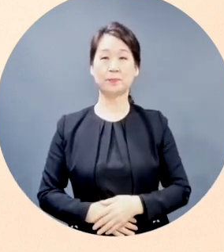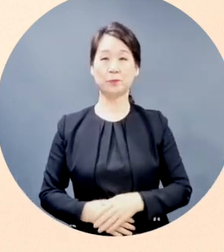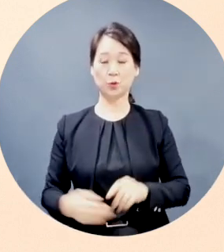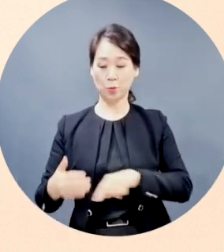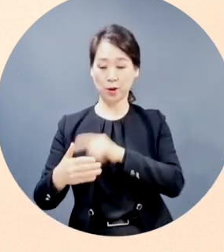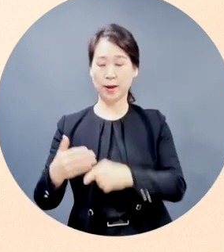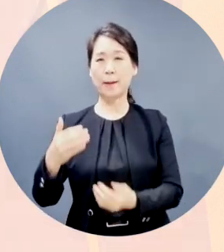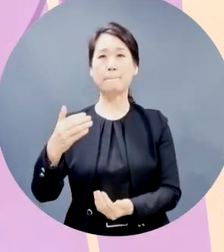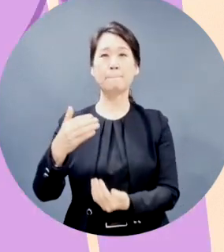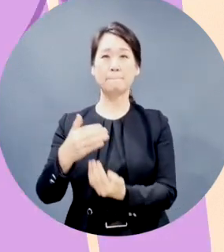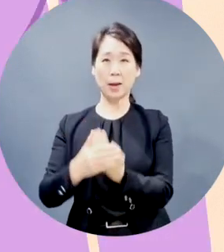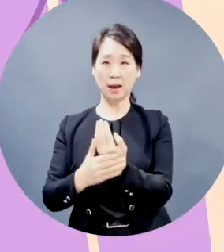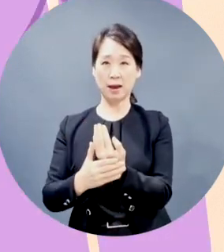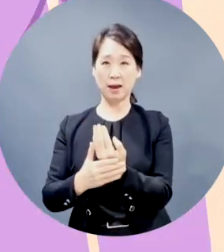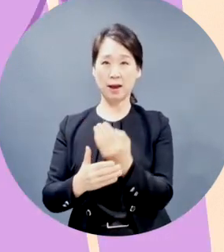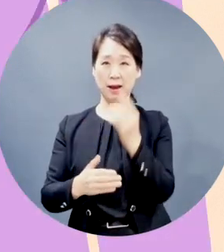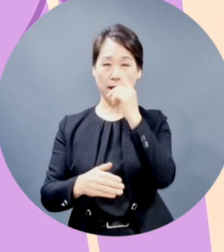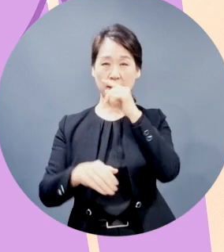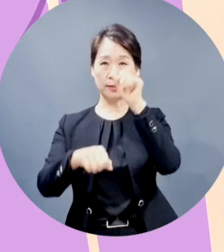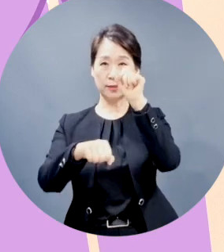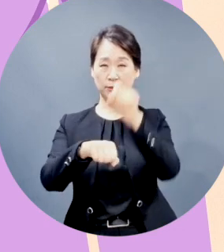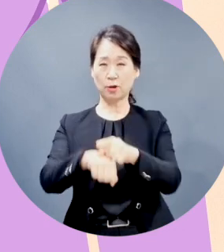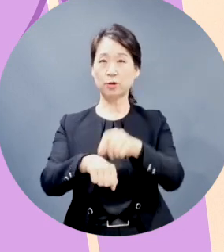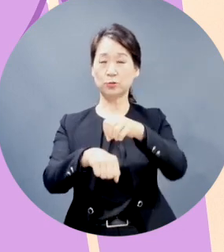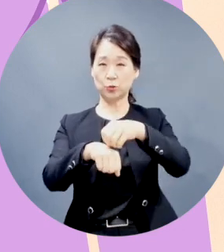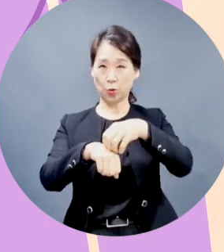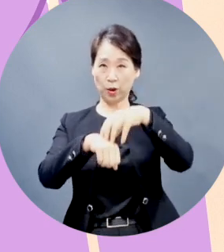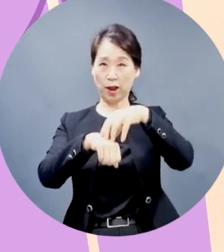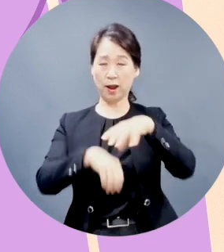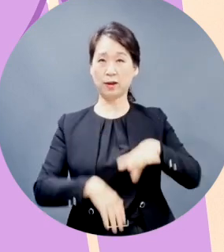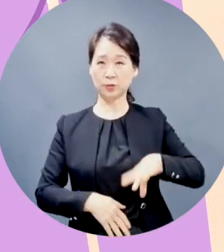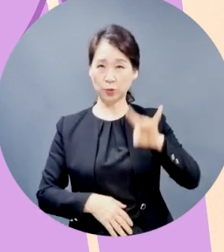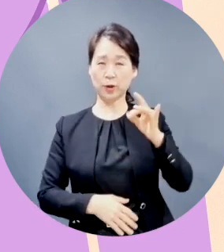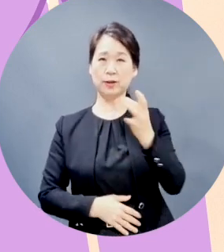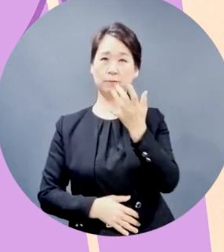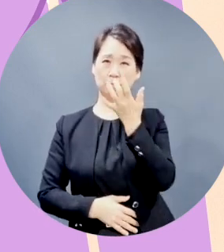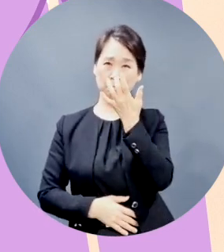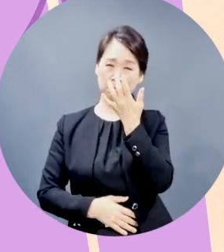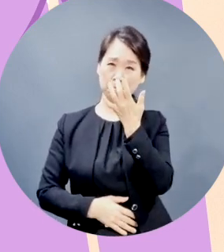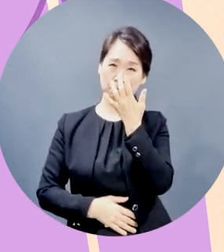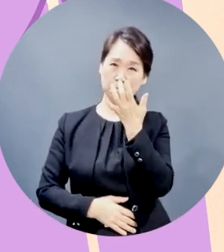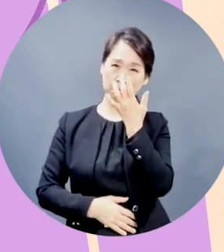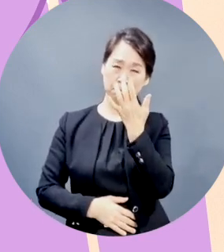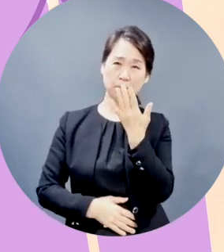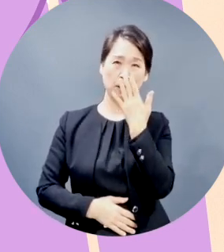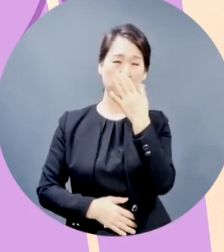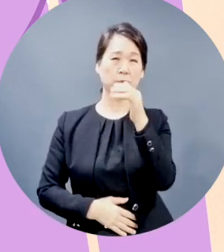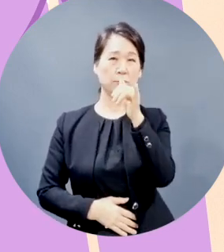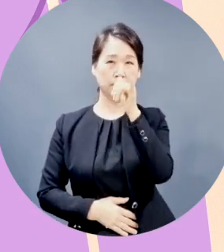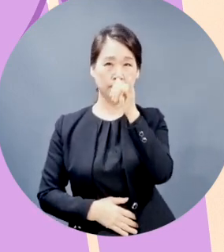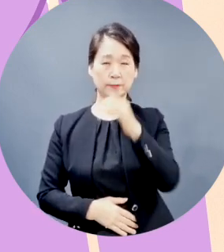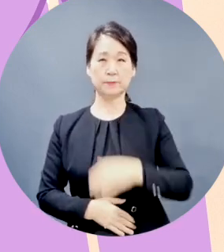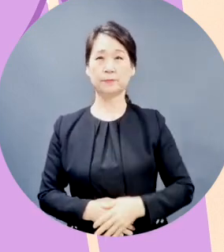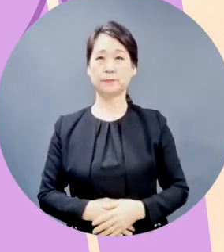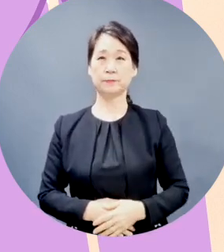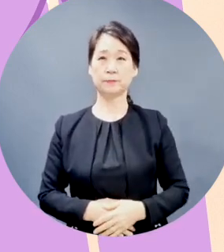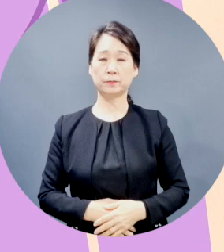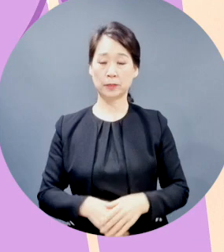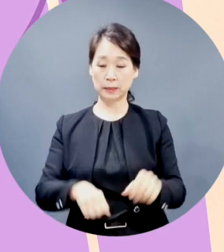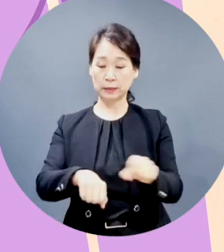알아볼까요? 유방암은 유방에 발생하는 악성 종양으로 초기에는 별다른 증상을 느끼지 못할 수도